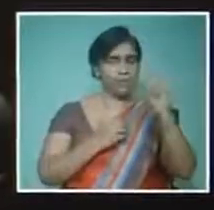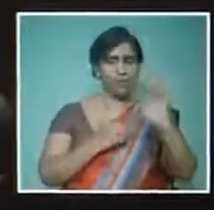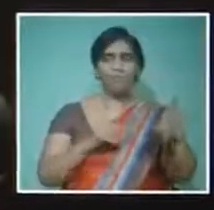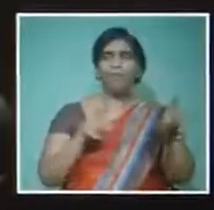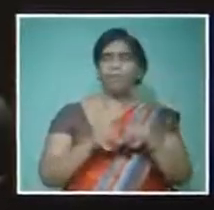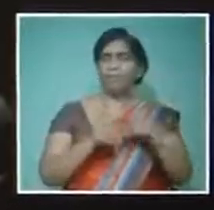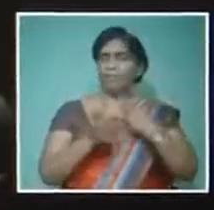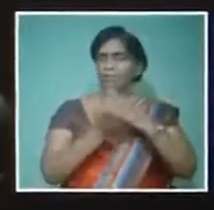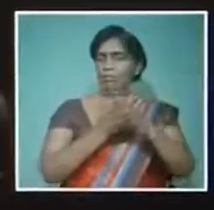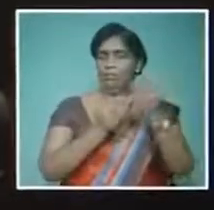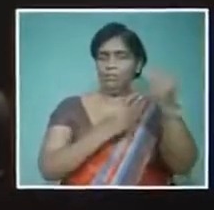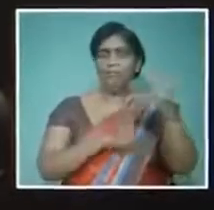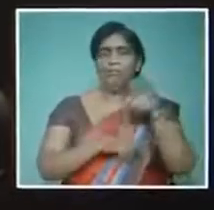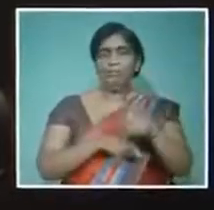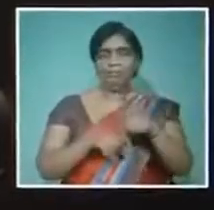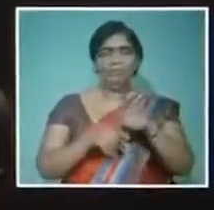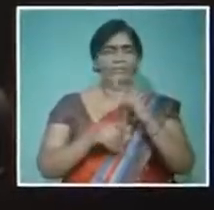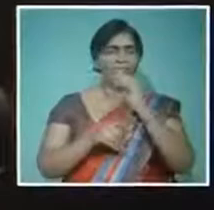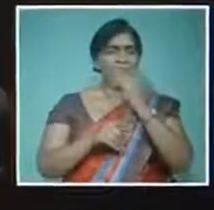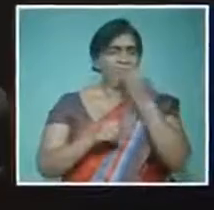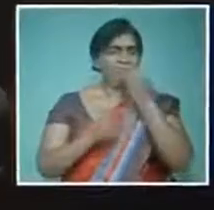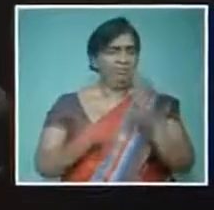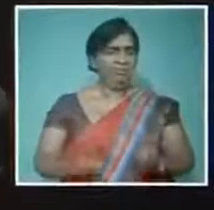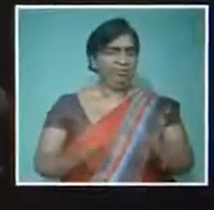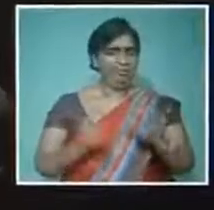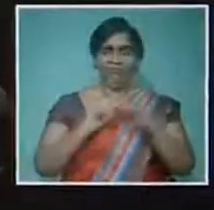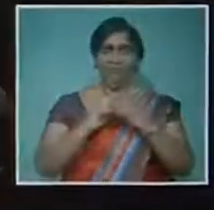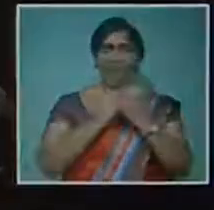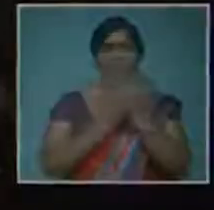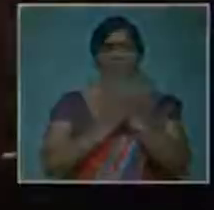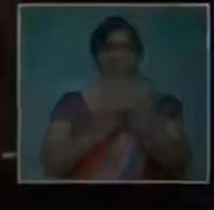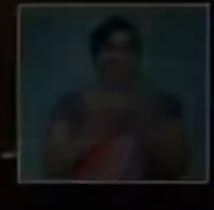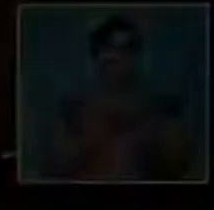பிரதமர் அரசாங்கம் ஏற்படுத்த வேண்டும் என கேட்டுக்கொண்டு சந்தர்ப்பத்திற்கு நன்றி கூறி விட வேண்டும் நன்றி வணக்கம் தேங்க்யூ